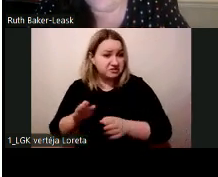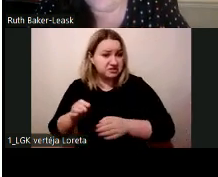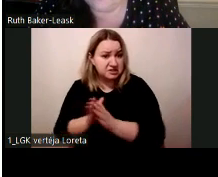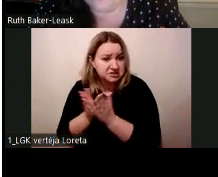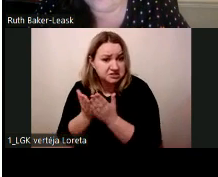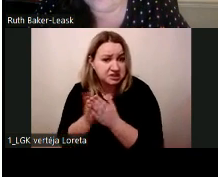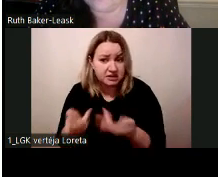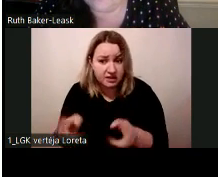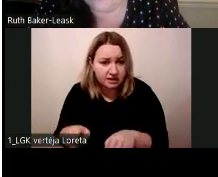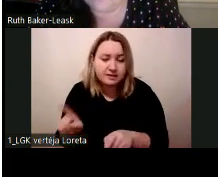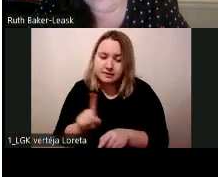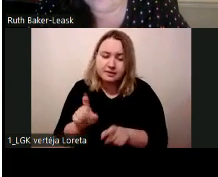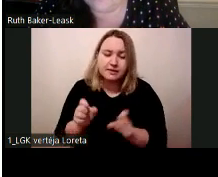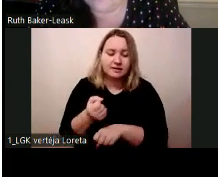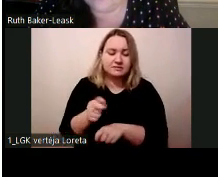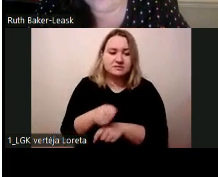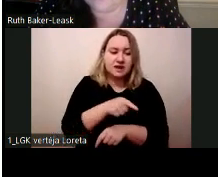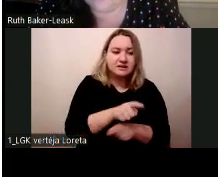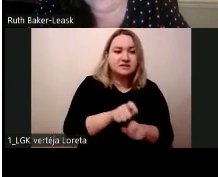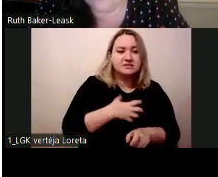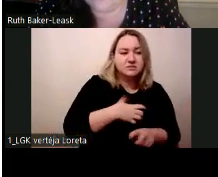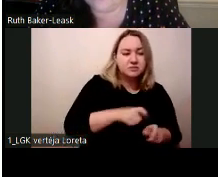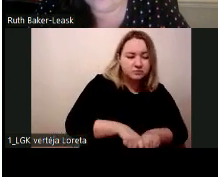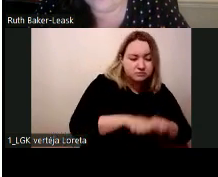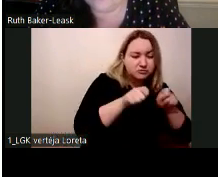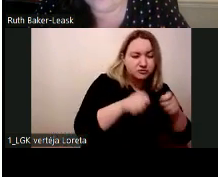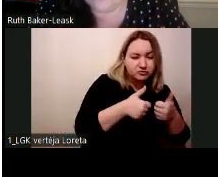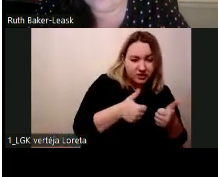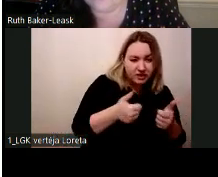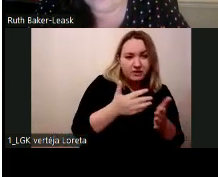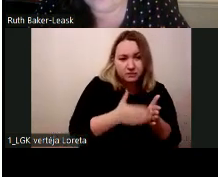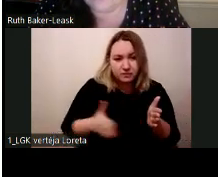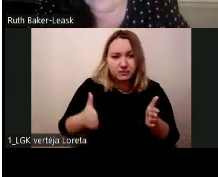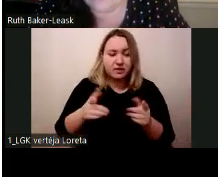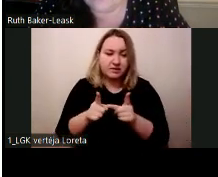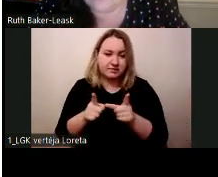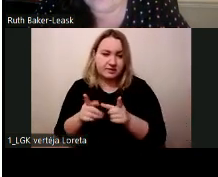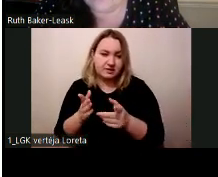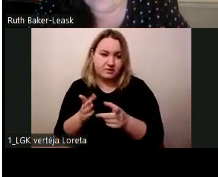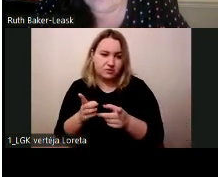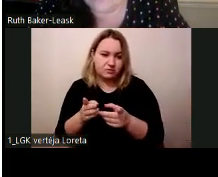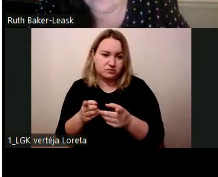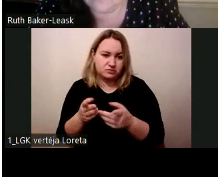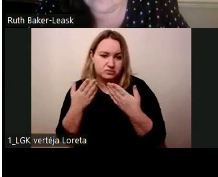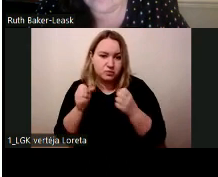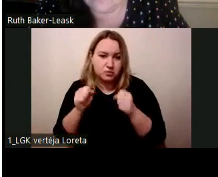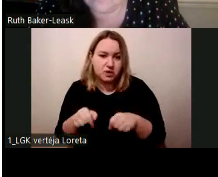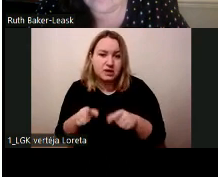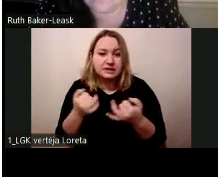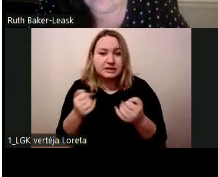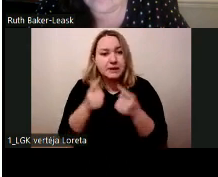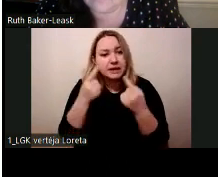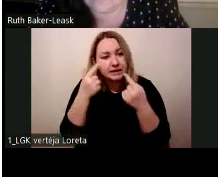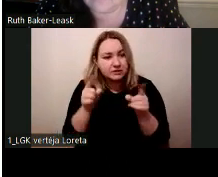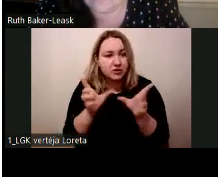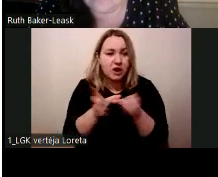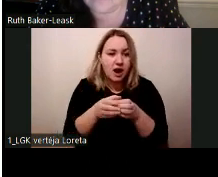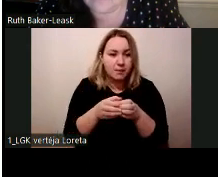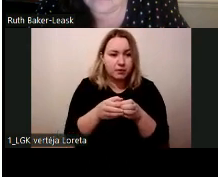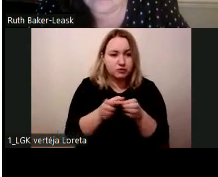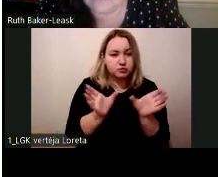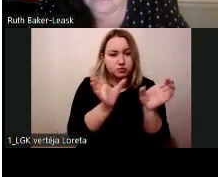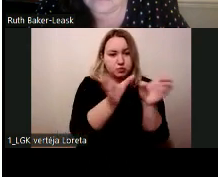turėsime tęsinį. Taigi dabar vėl suskirsiu į atskirus kambarius, galbūt kitokius, du, dabar bus